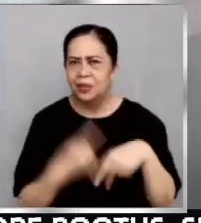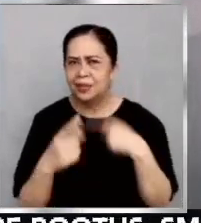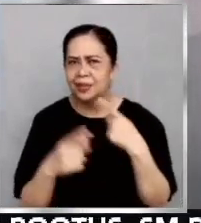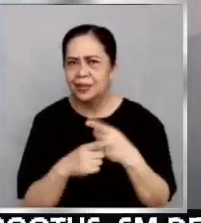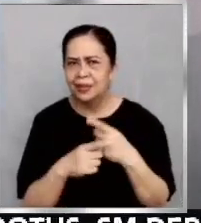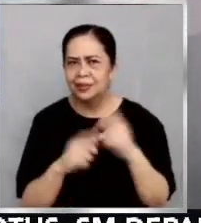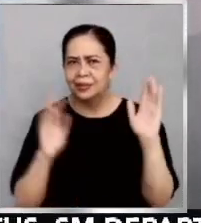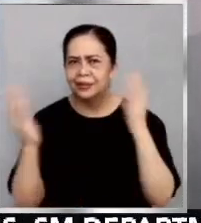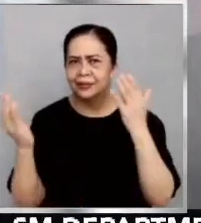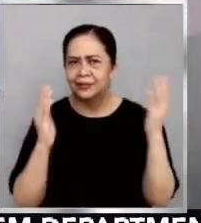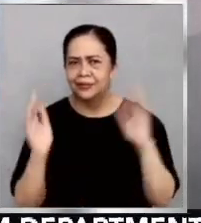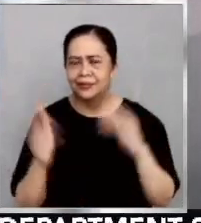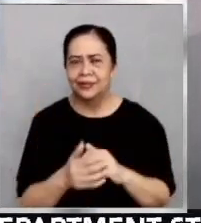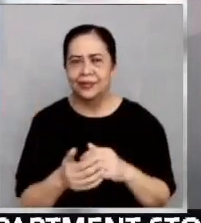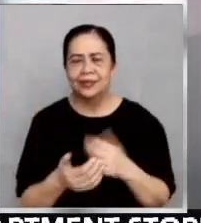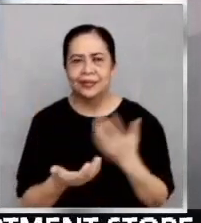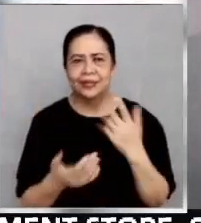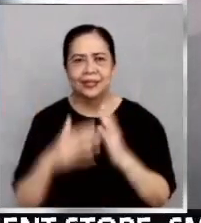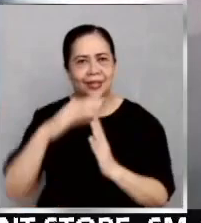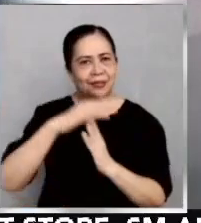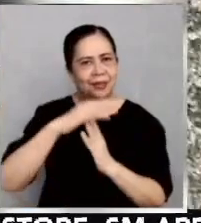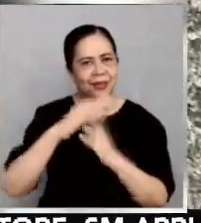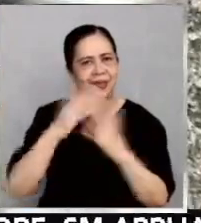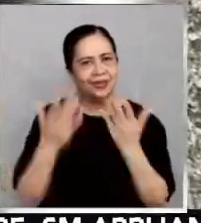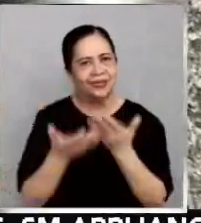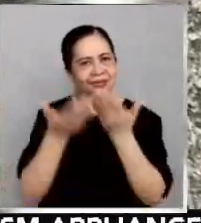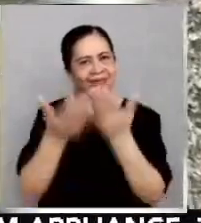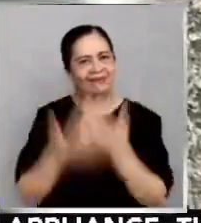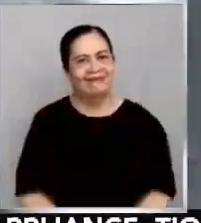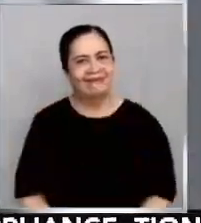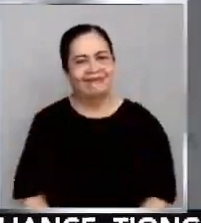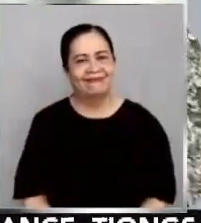pinagkaiba? Mag-time out kay Jonathan Andal.